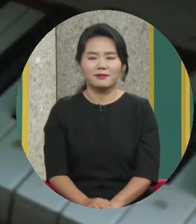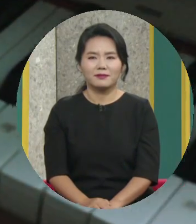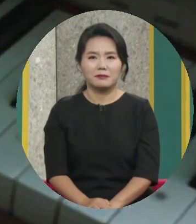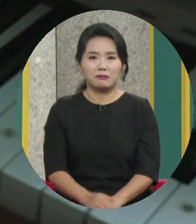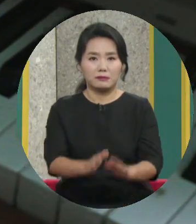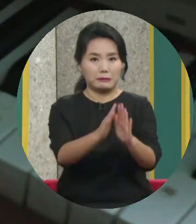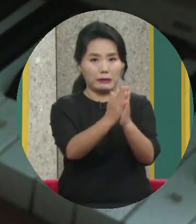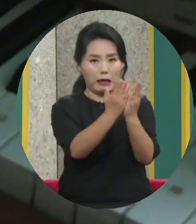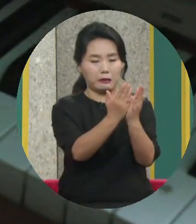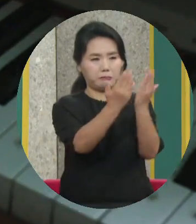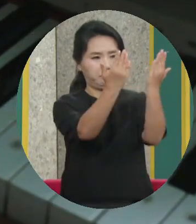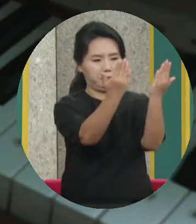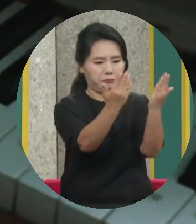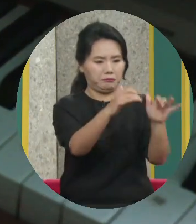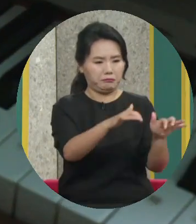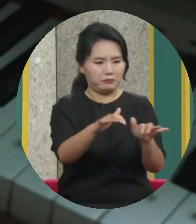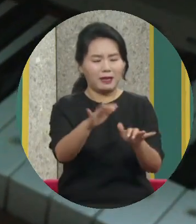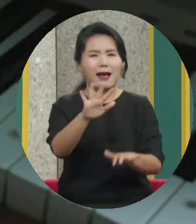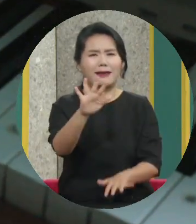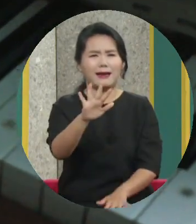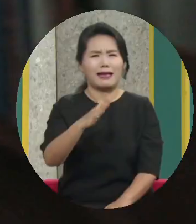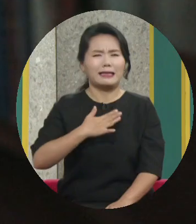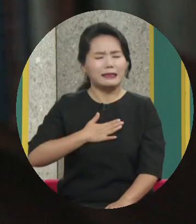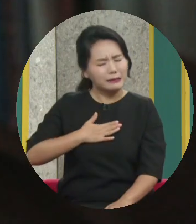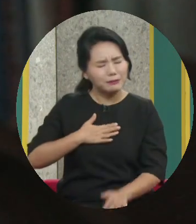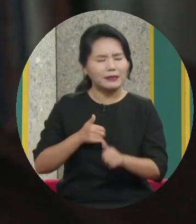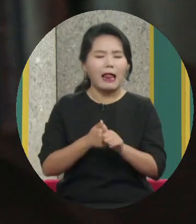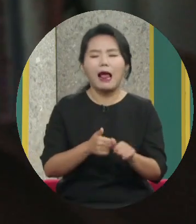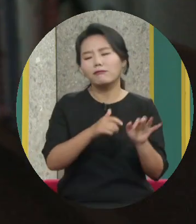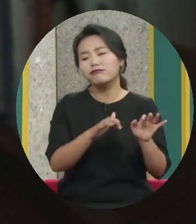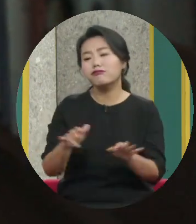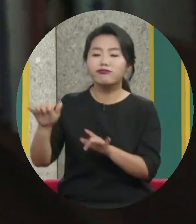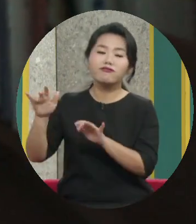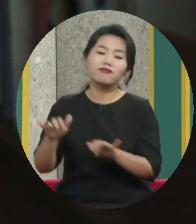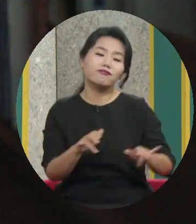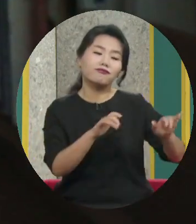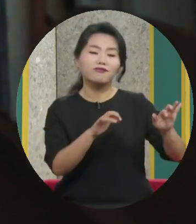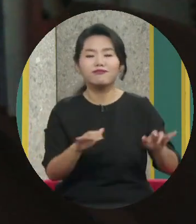악보는 따로 없습니다. 그저 기분대로 건반을 누르는 거죠.